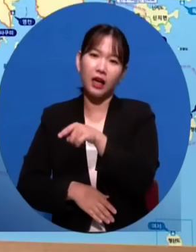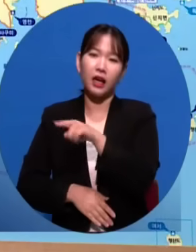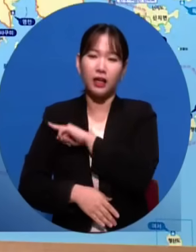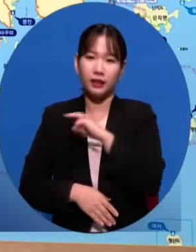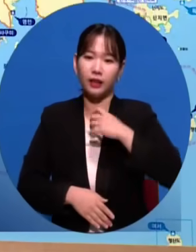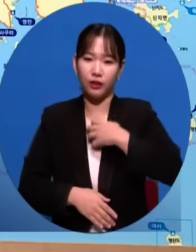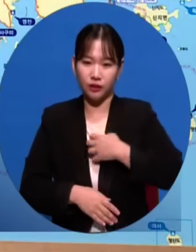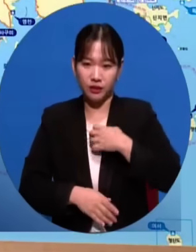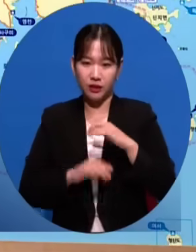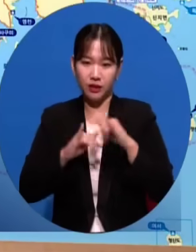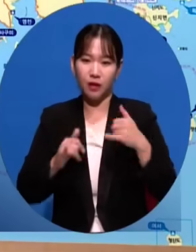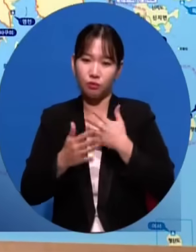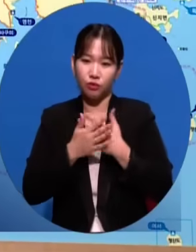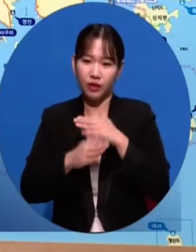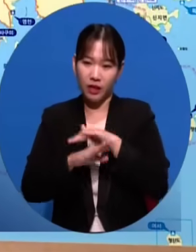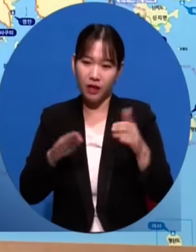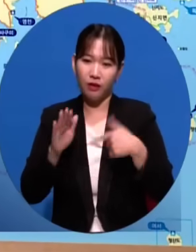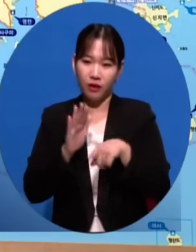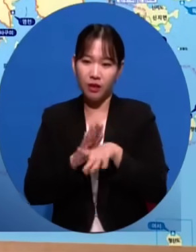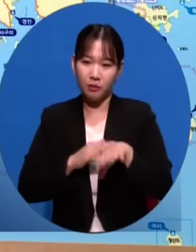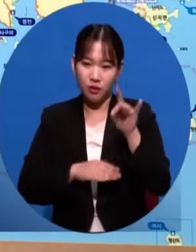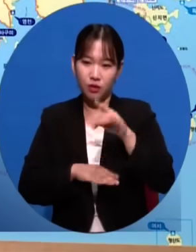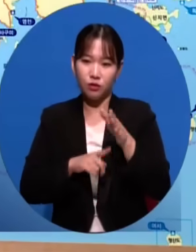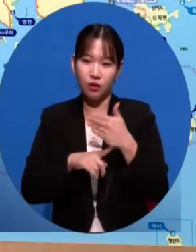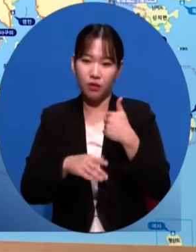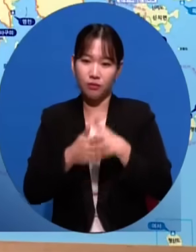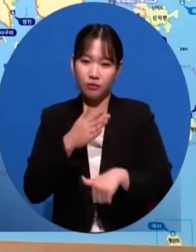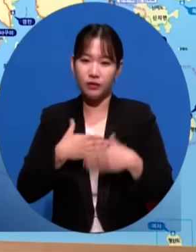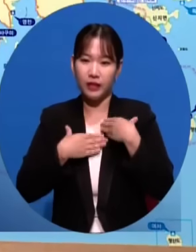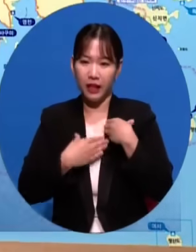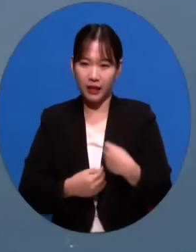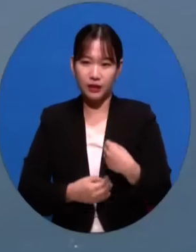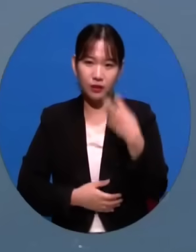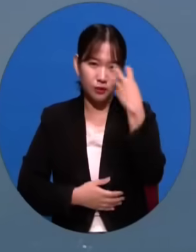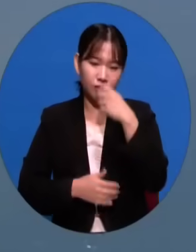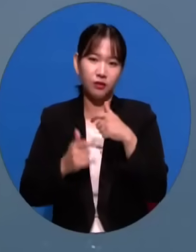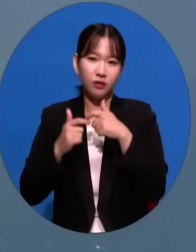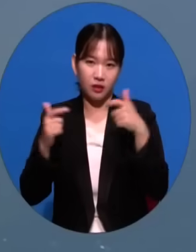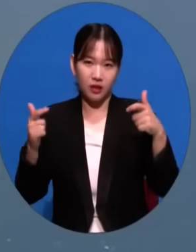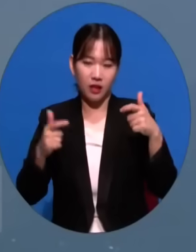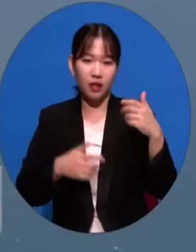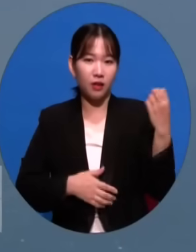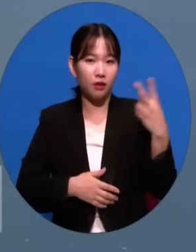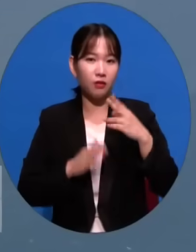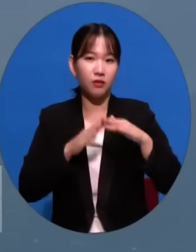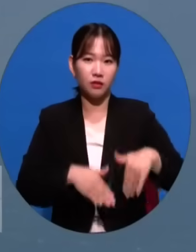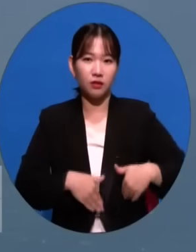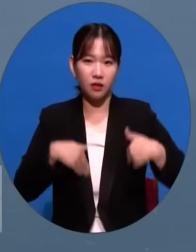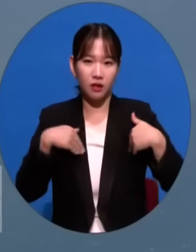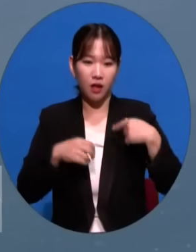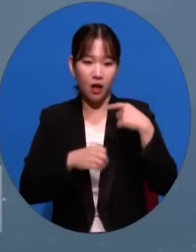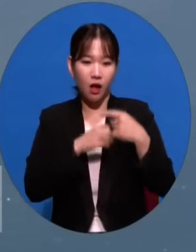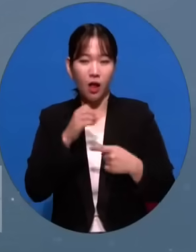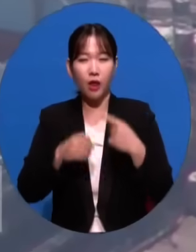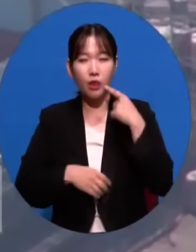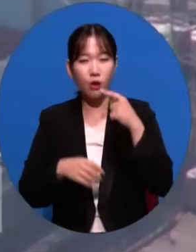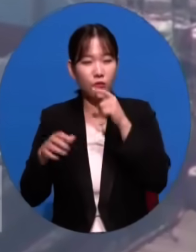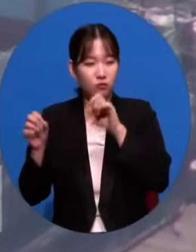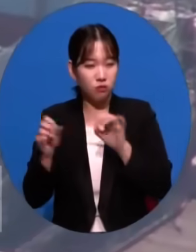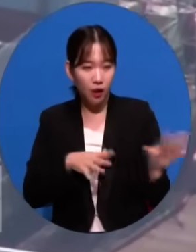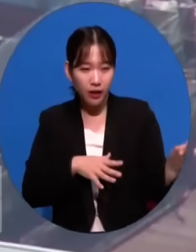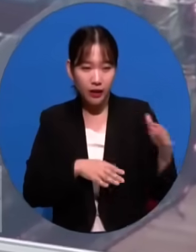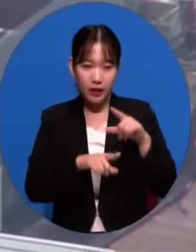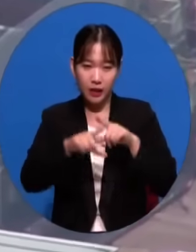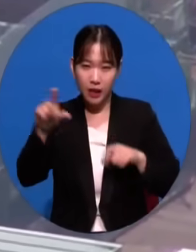불안 해소를 위해서 우선 수산물 안정성 조사 확대와 한편 전라남도는 원전 오염수를 방류한